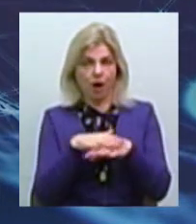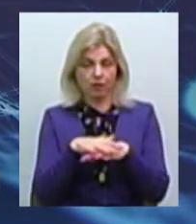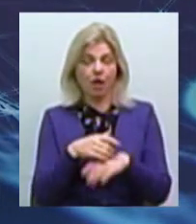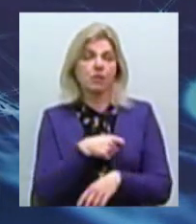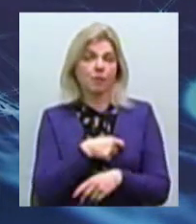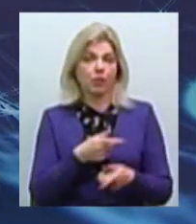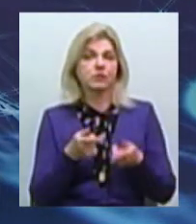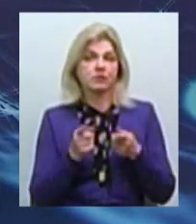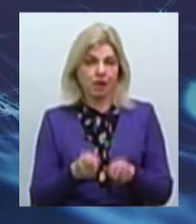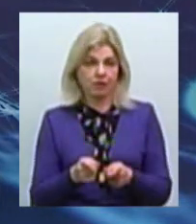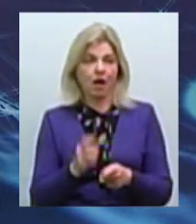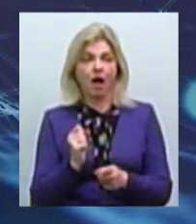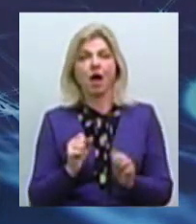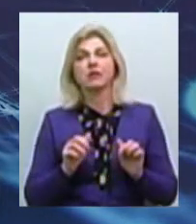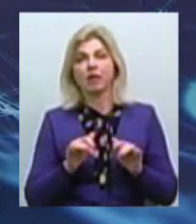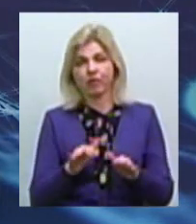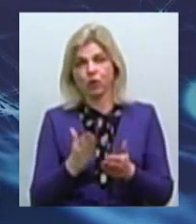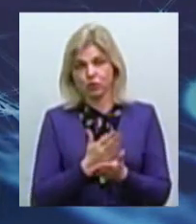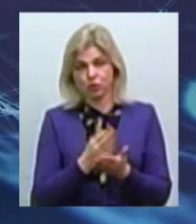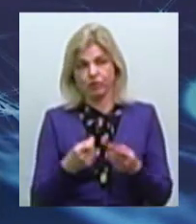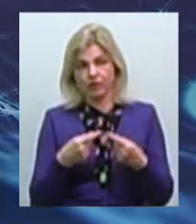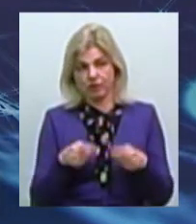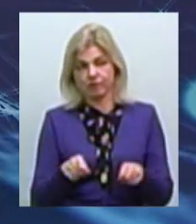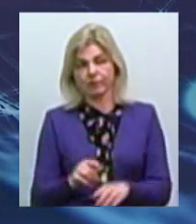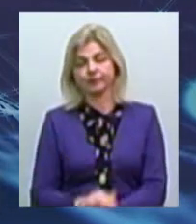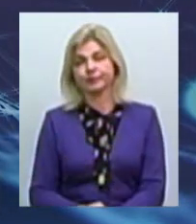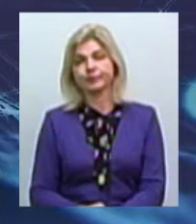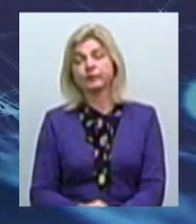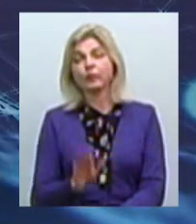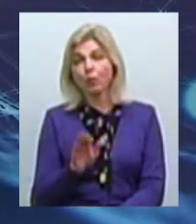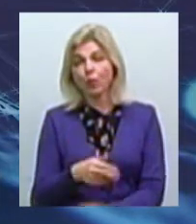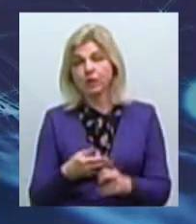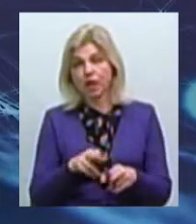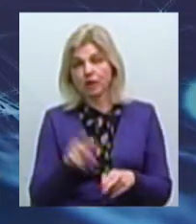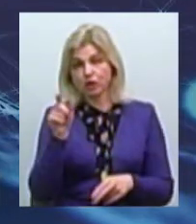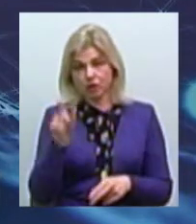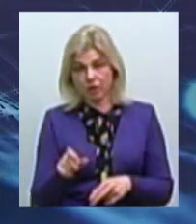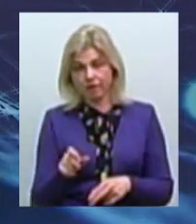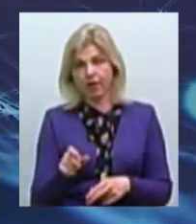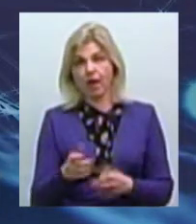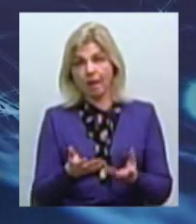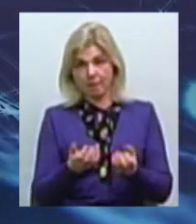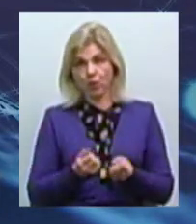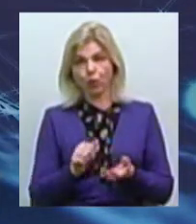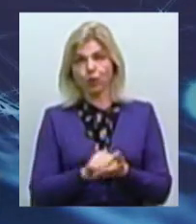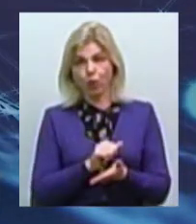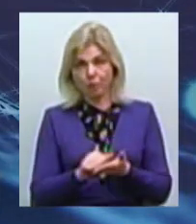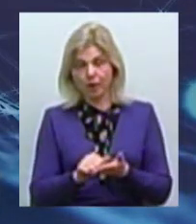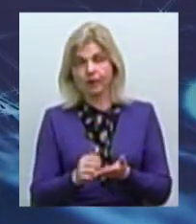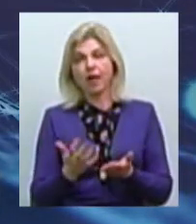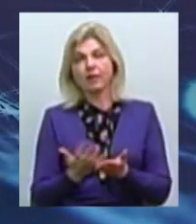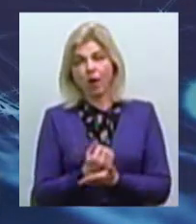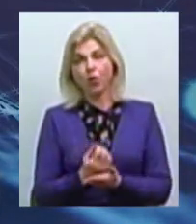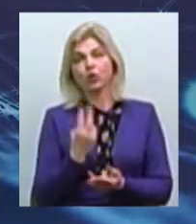нас про ведь бывает совсем после этого этот человек остап бендер условный берет эти документы находит